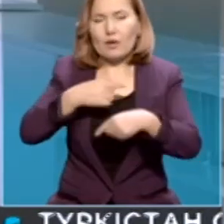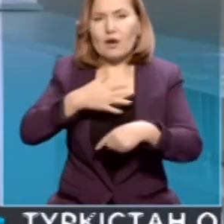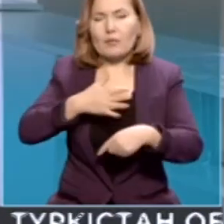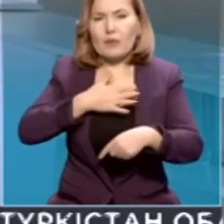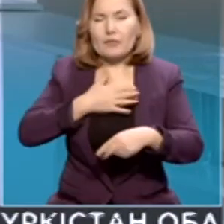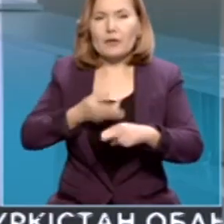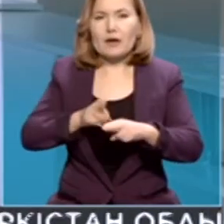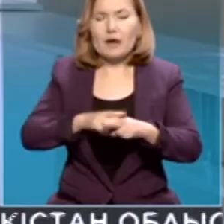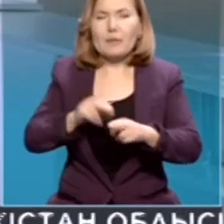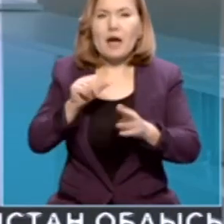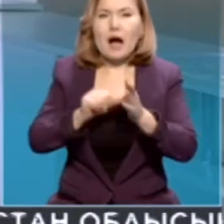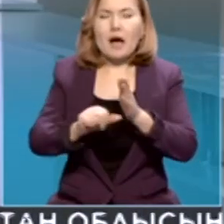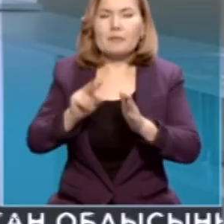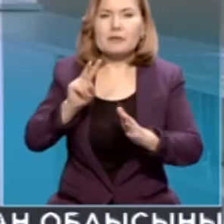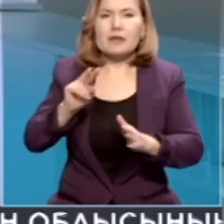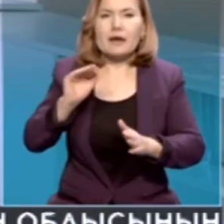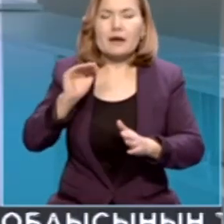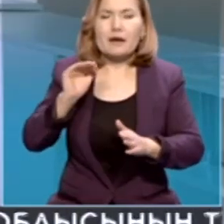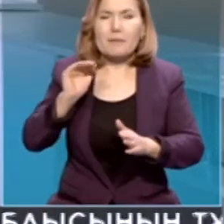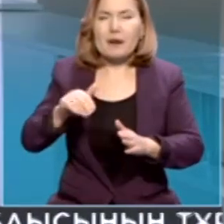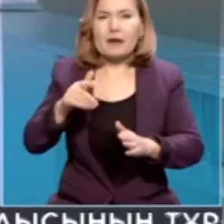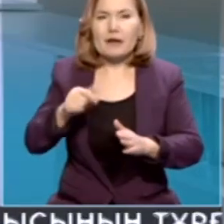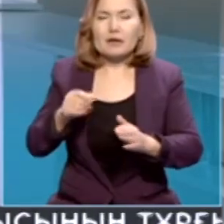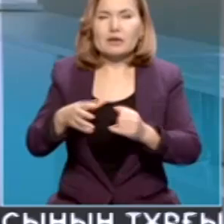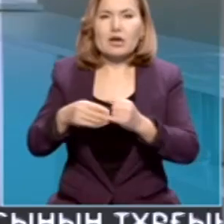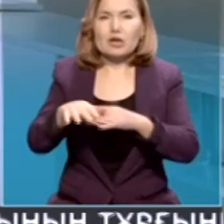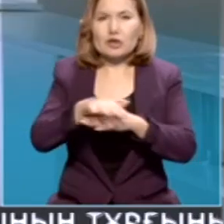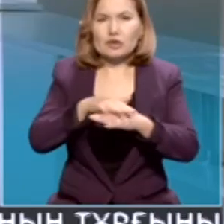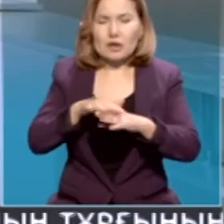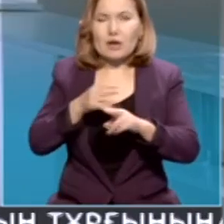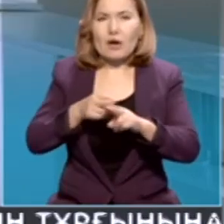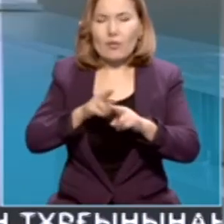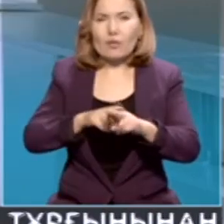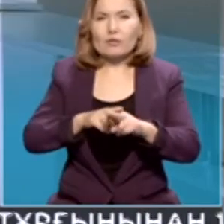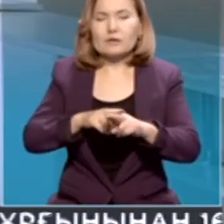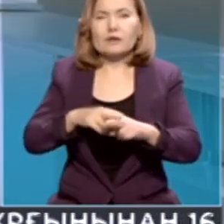жайылымдық үшін 62 мың гектар жер жетпесе, биыл бұл көрсеткішті 11 мың гектарға түсірдік.